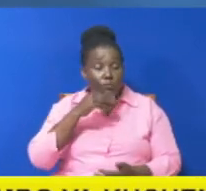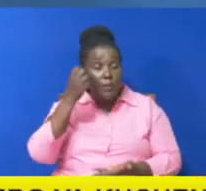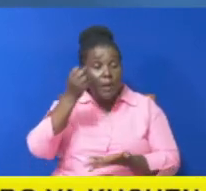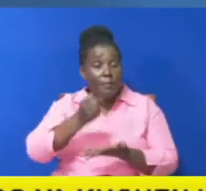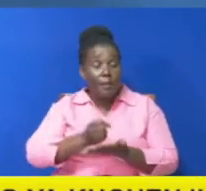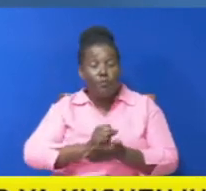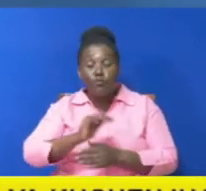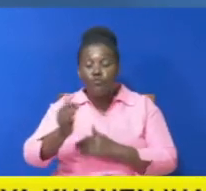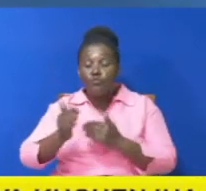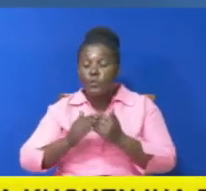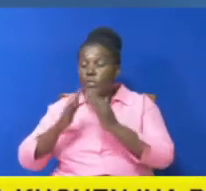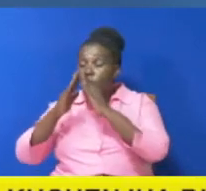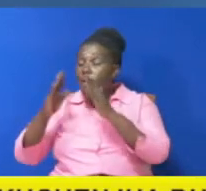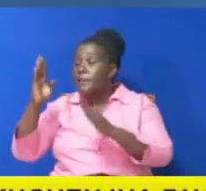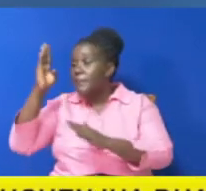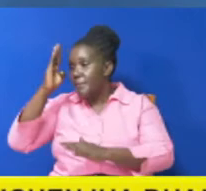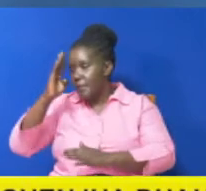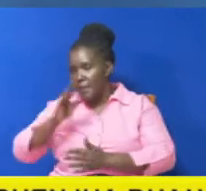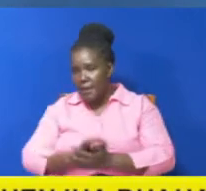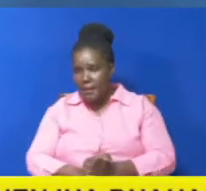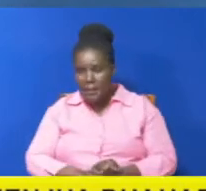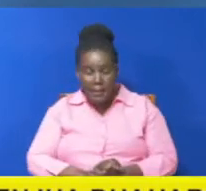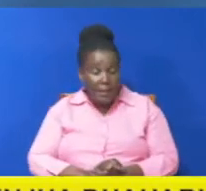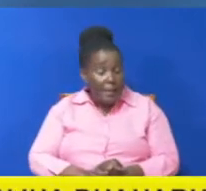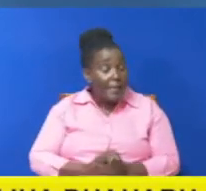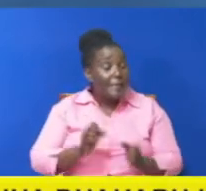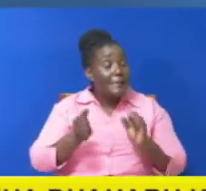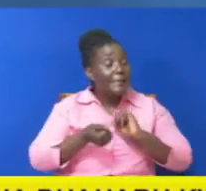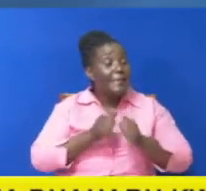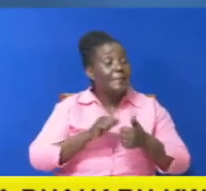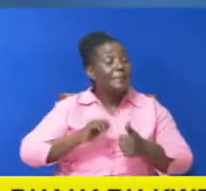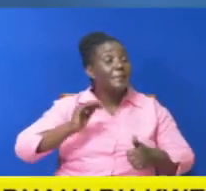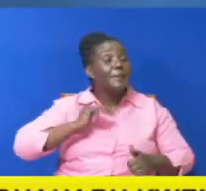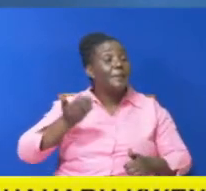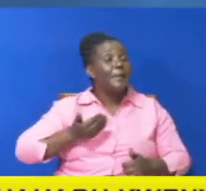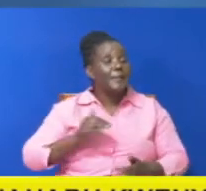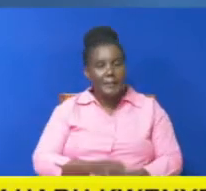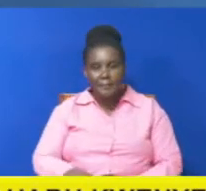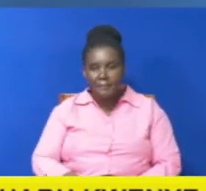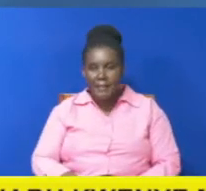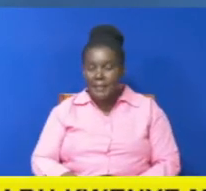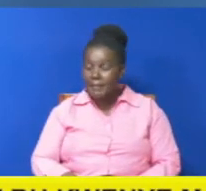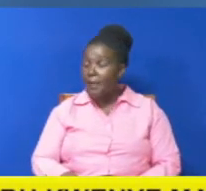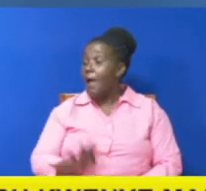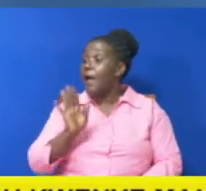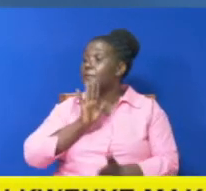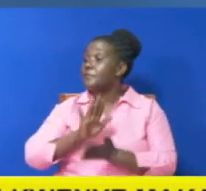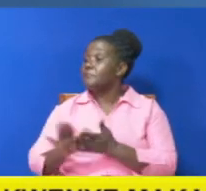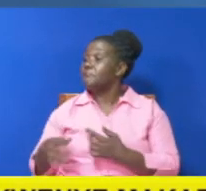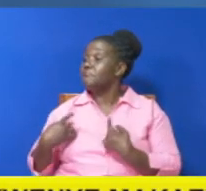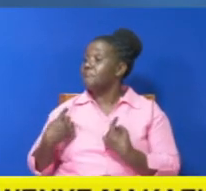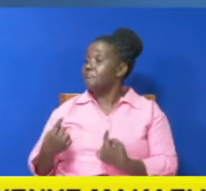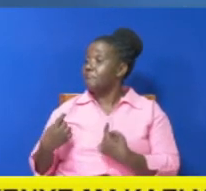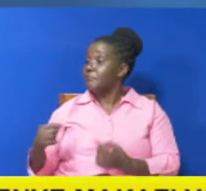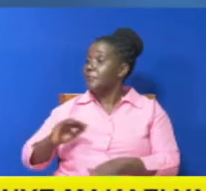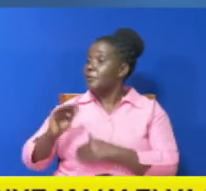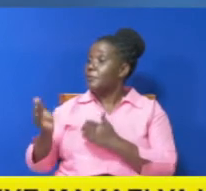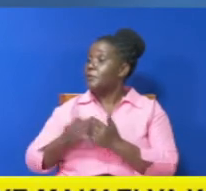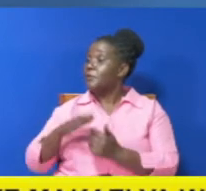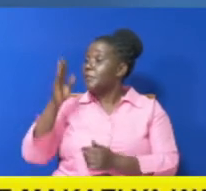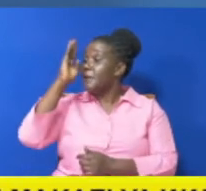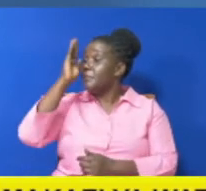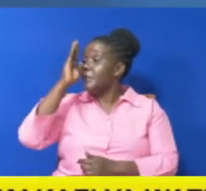mapema kupumzika. Sisi wanawake wakatusa, leo ajabu umerudi nyumbani mapema. Naona